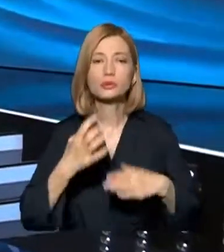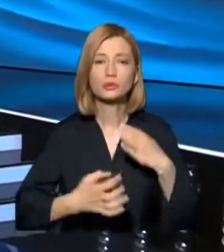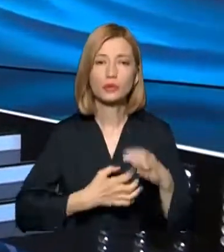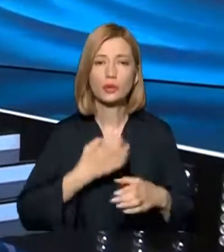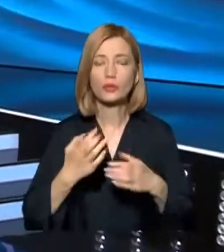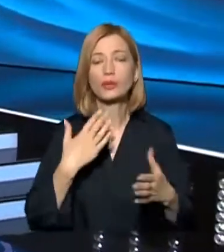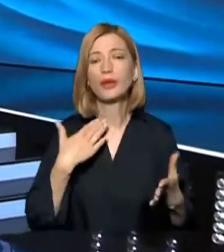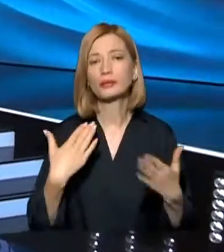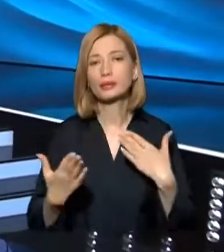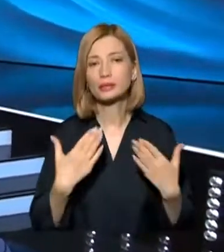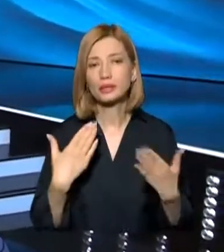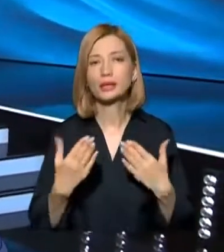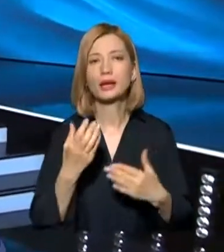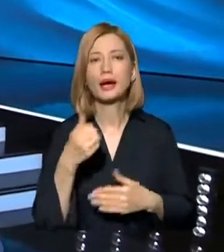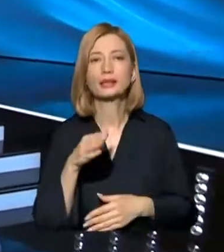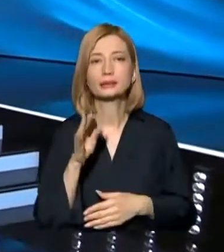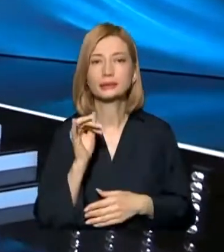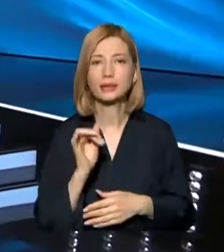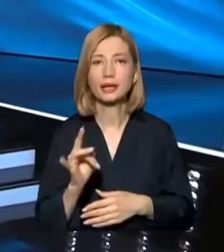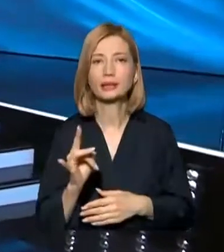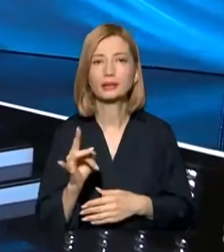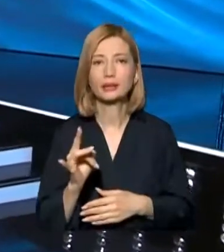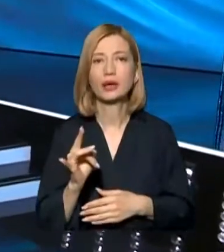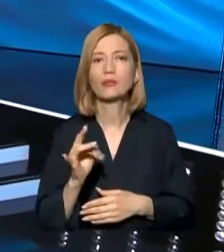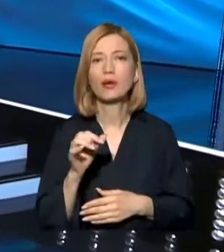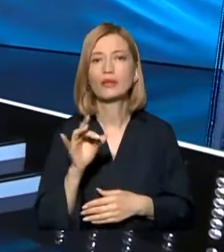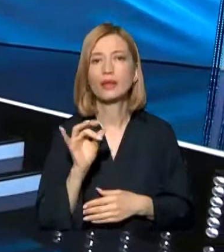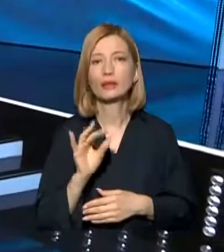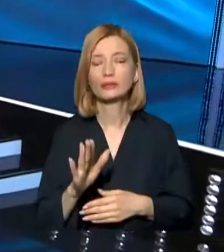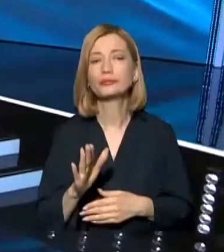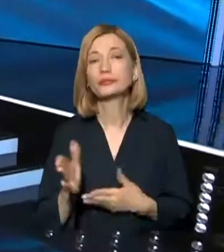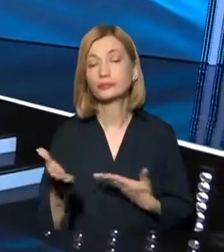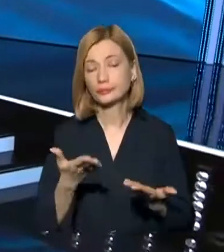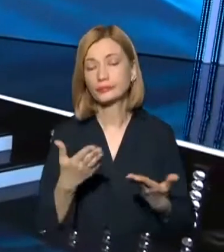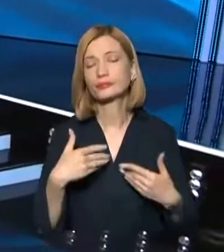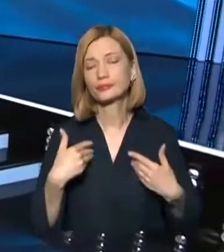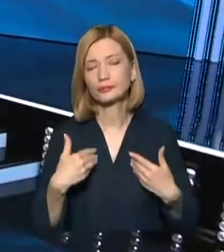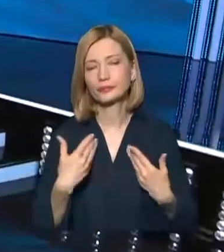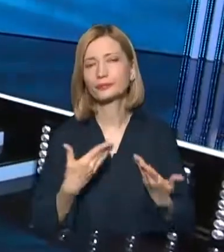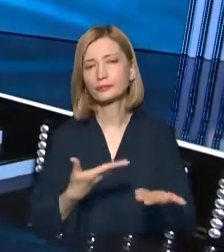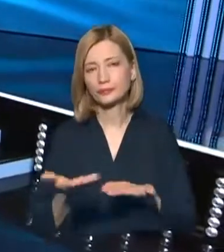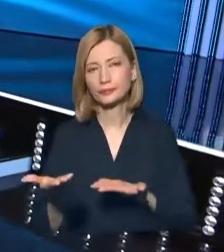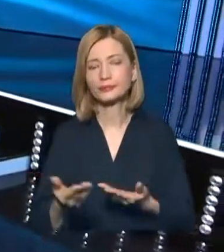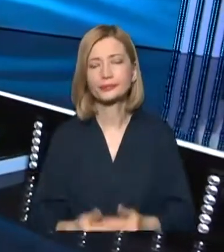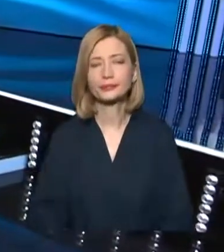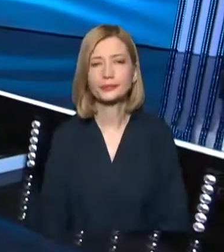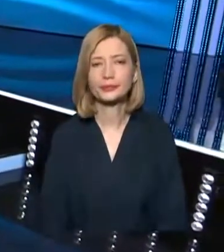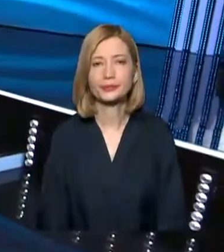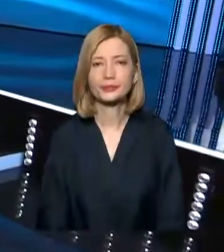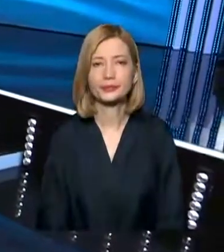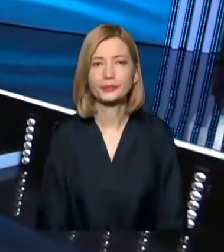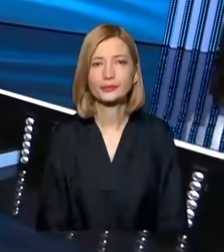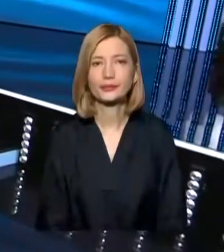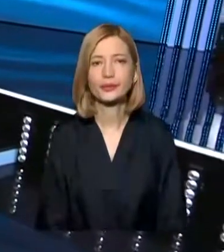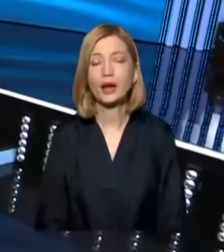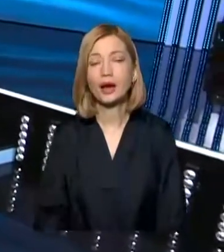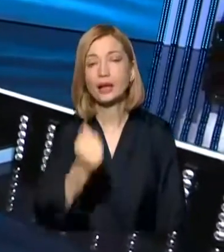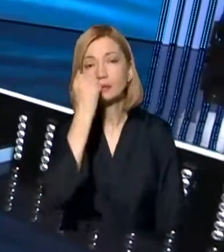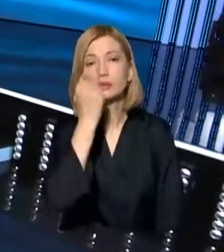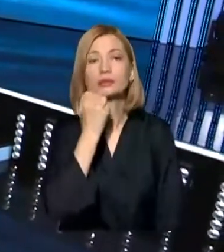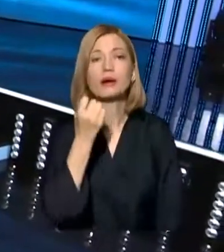области международных отношений Аскаром Баталовым. Коллеги, приветствую вас, и Руслан, вам слово. Благодарю вас,